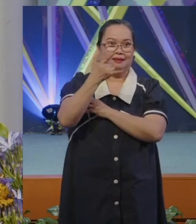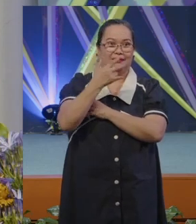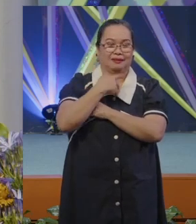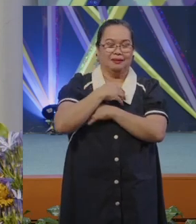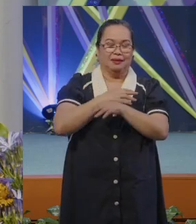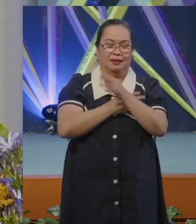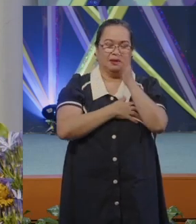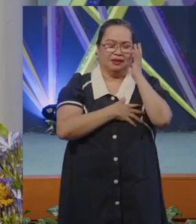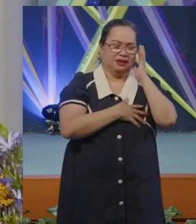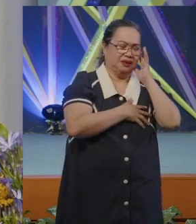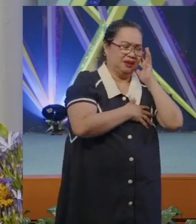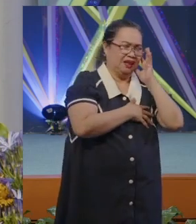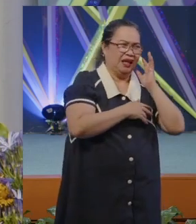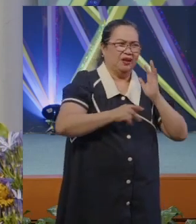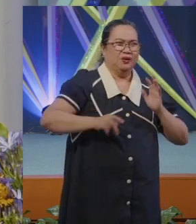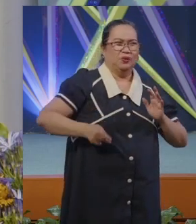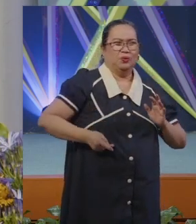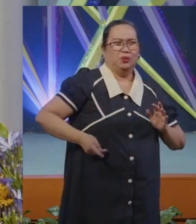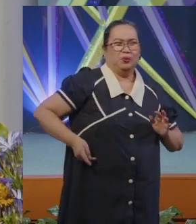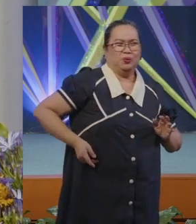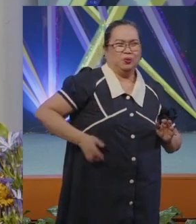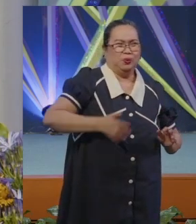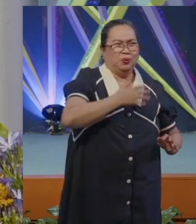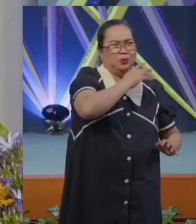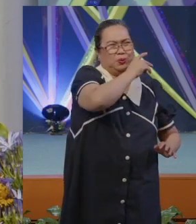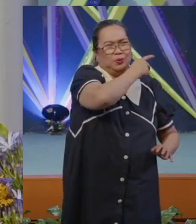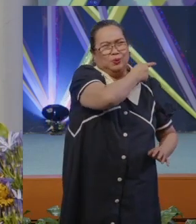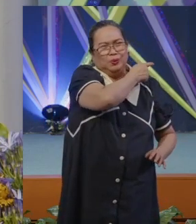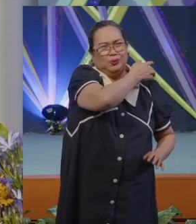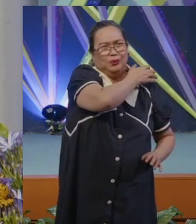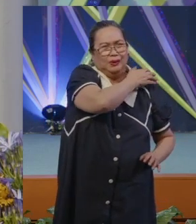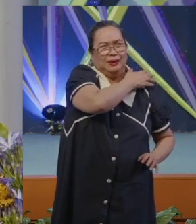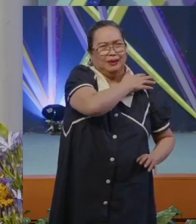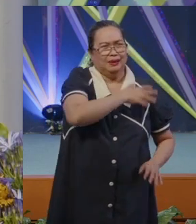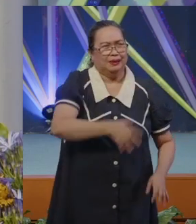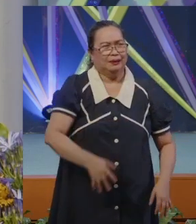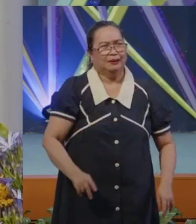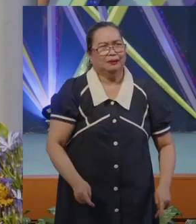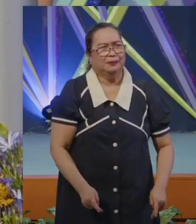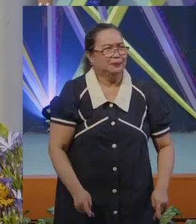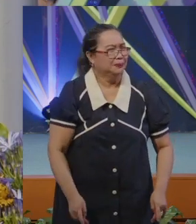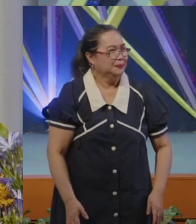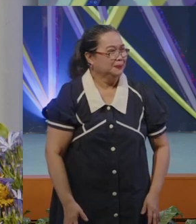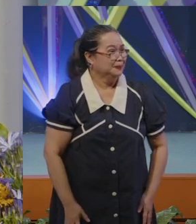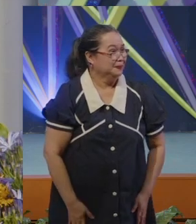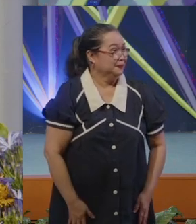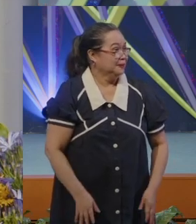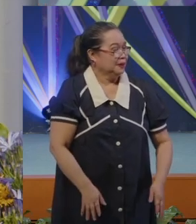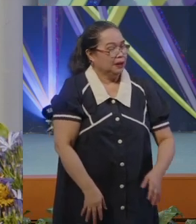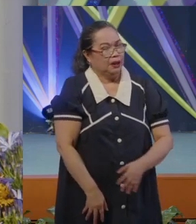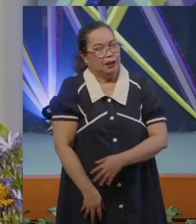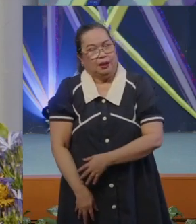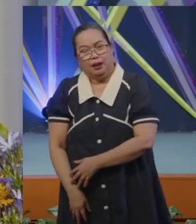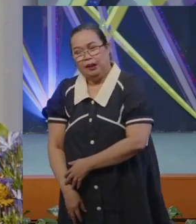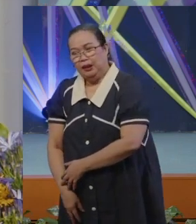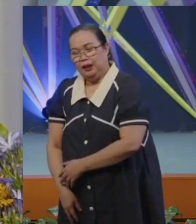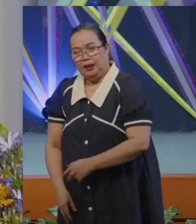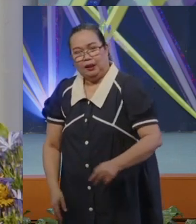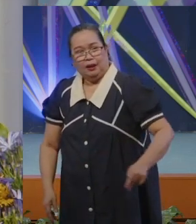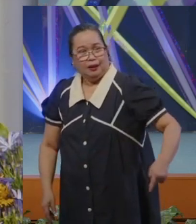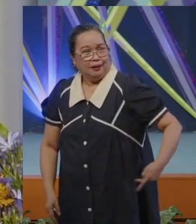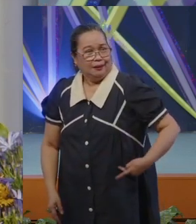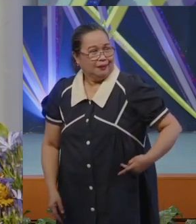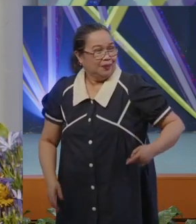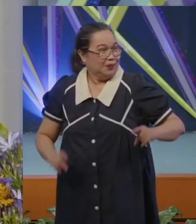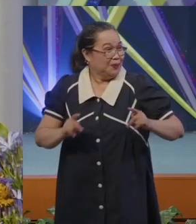pagbaling mo, masakit ang kanang balikat. Sa rayuma. No? Pagbaling mo sa kabila, masakit ang kaliwang